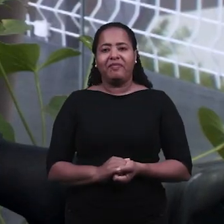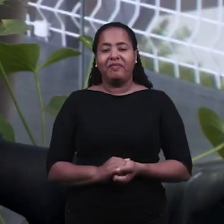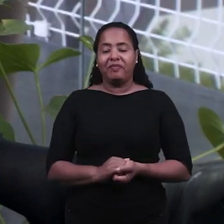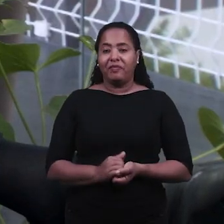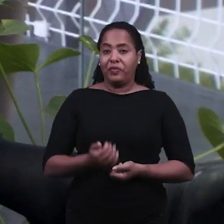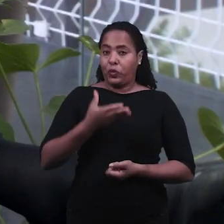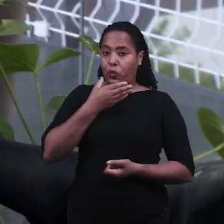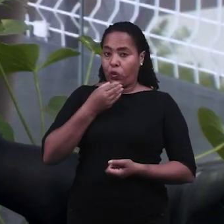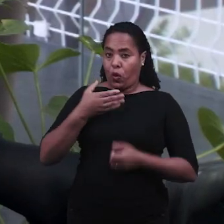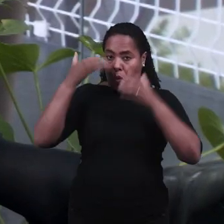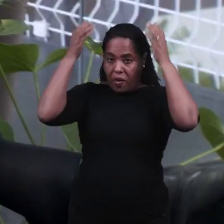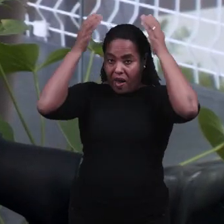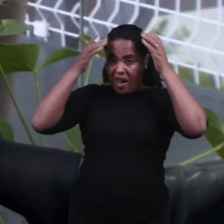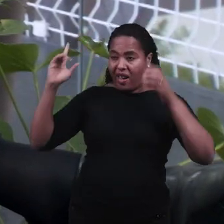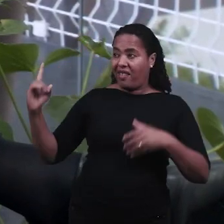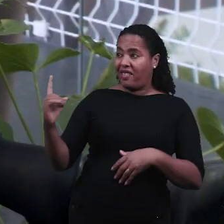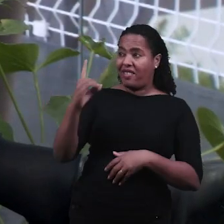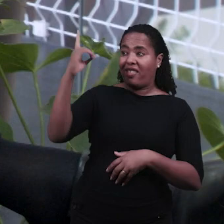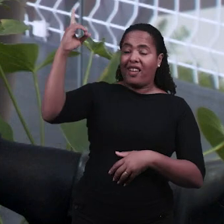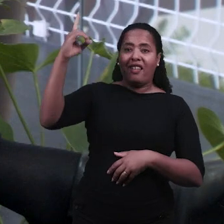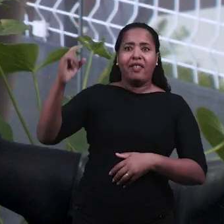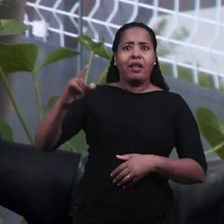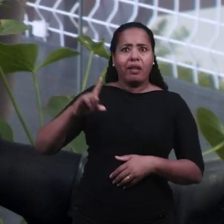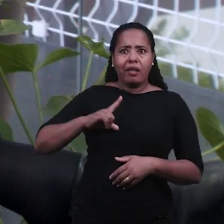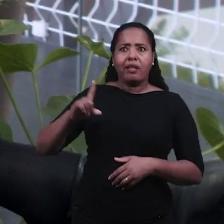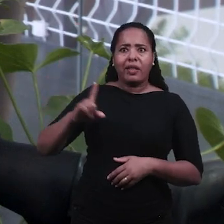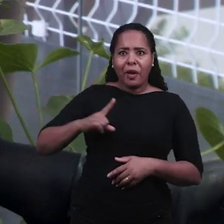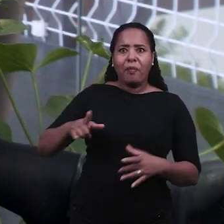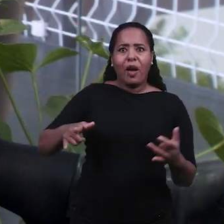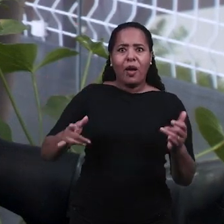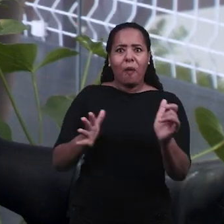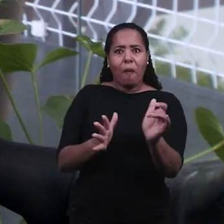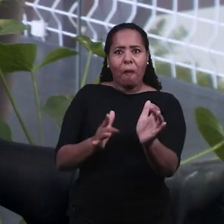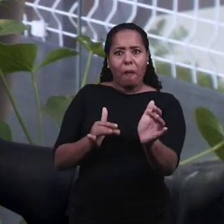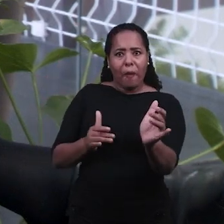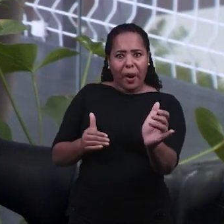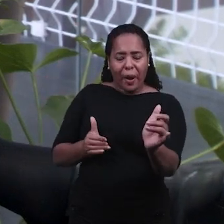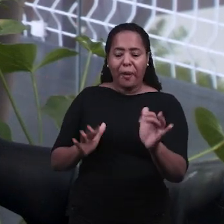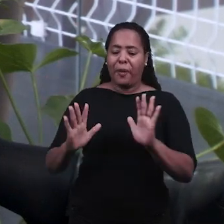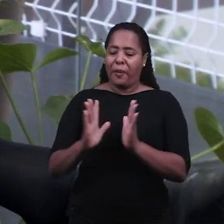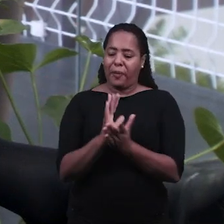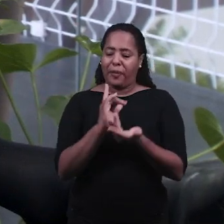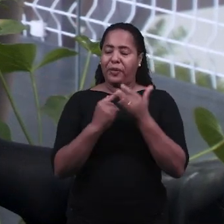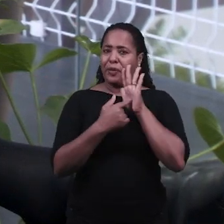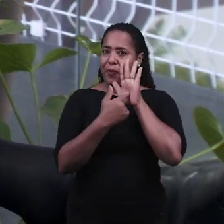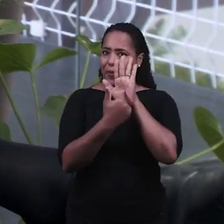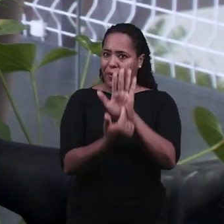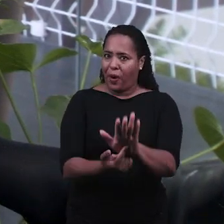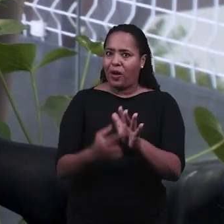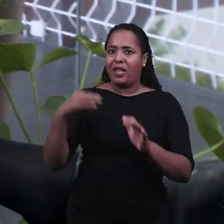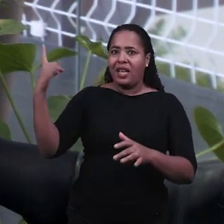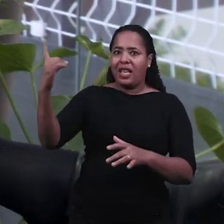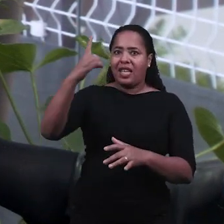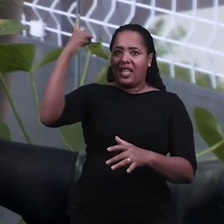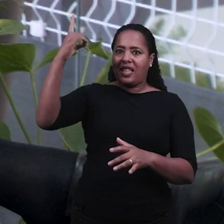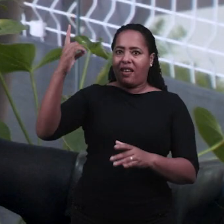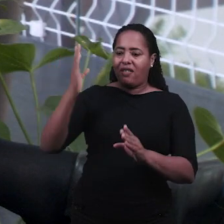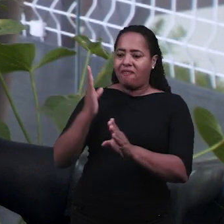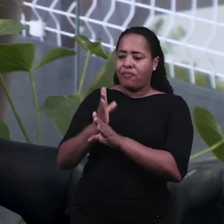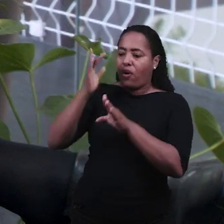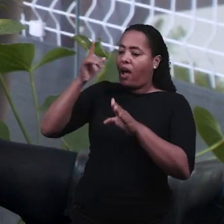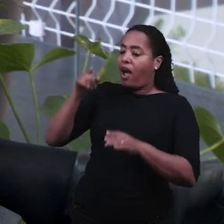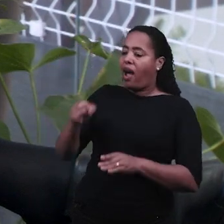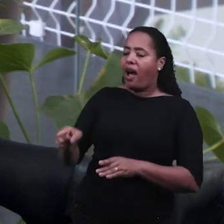David a été aussi un grand instrumentiste. La Bible dit qu'il a été identifié comme quelqu'un qui